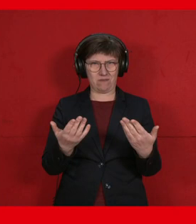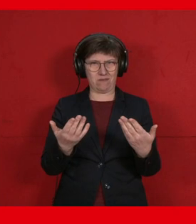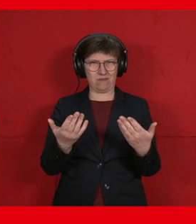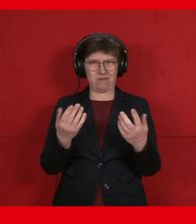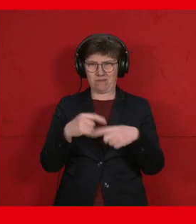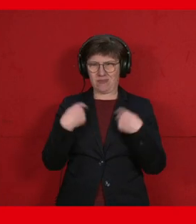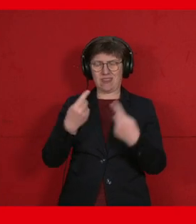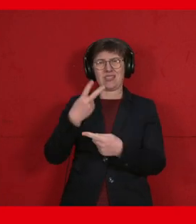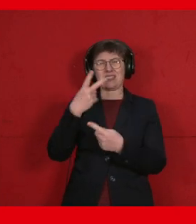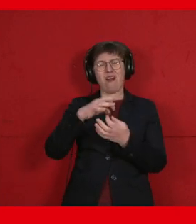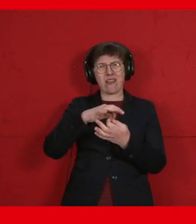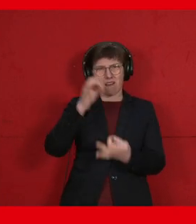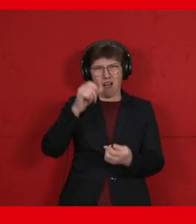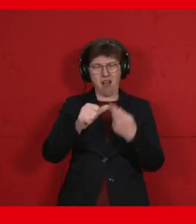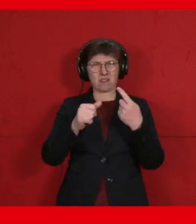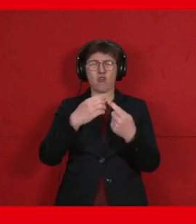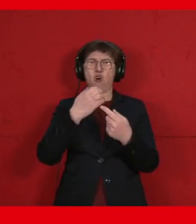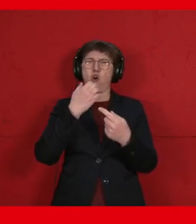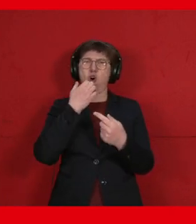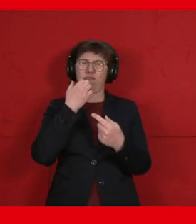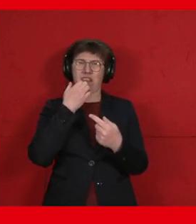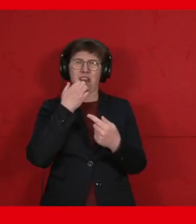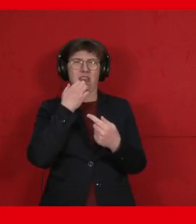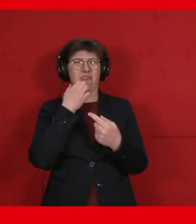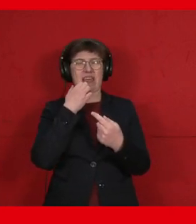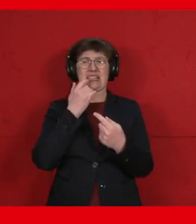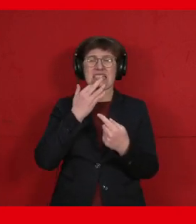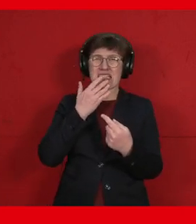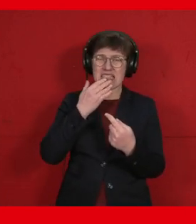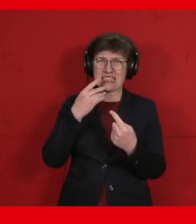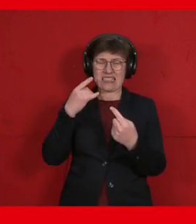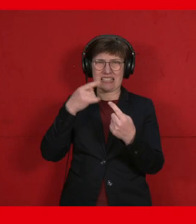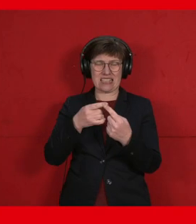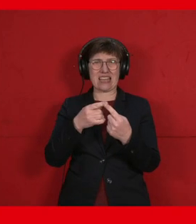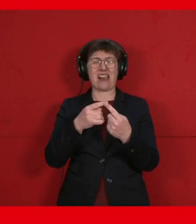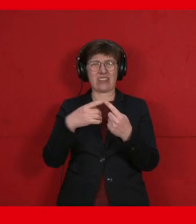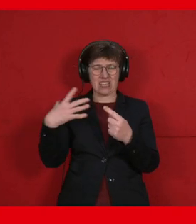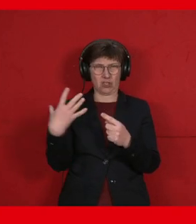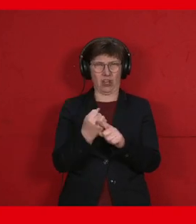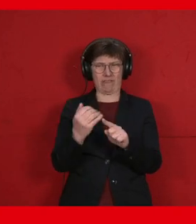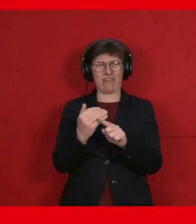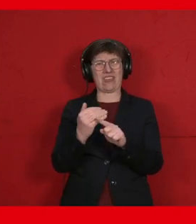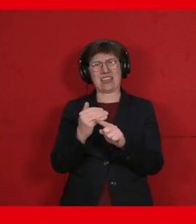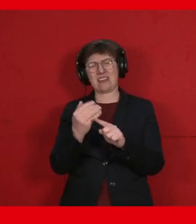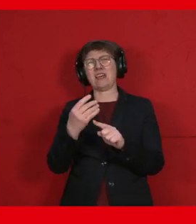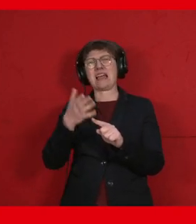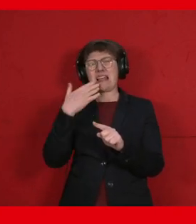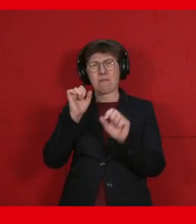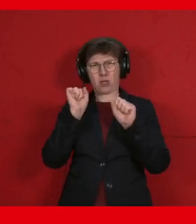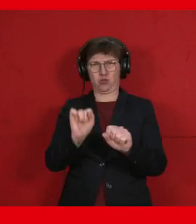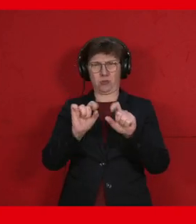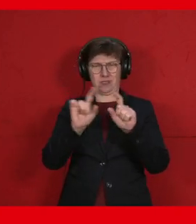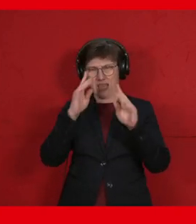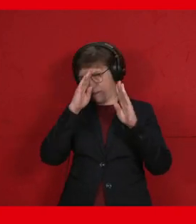dass 2 Grad oder hoffentlich sogar ambitioniertere Ziel zu erreichen und Klimaschutz zu